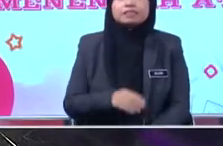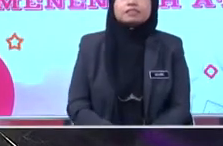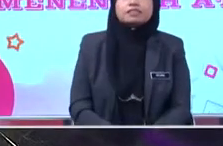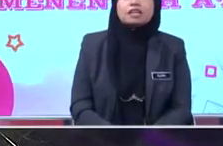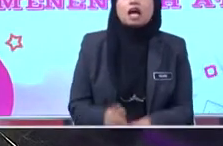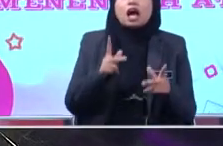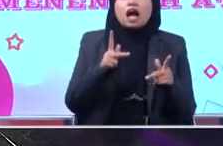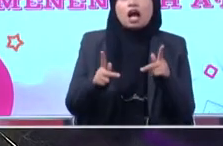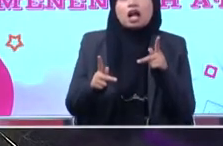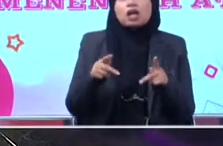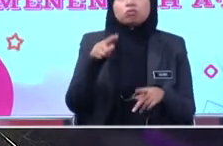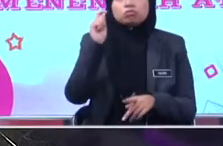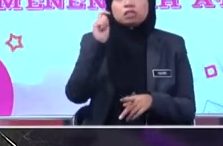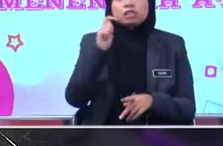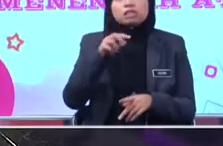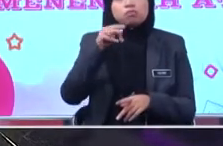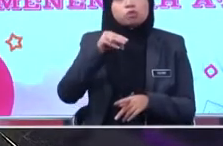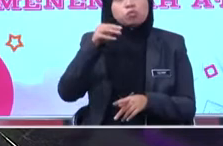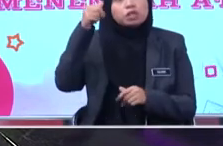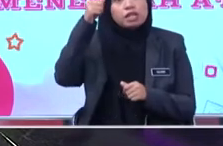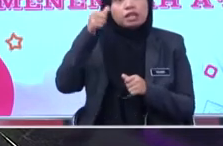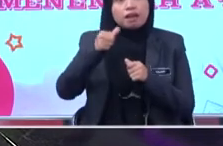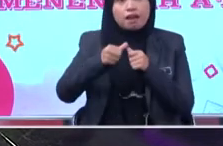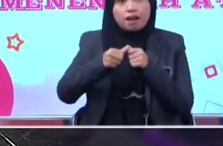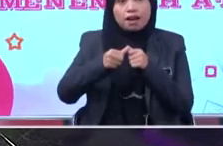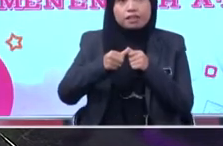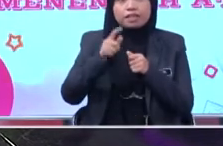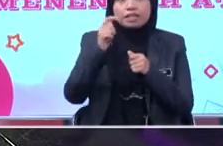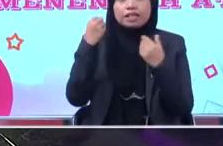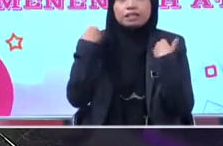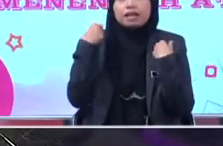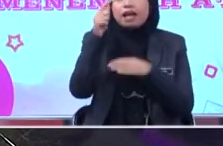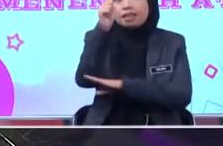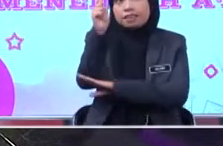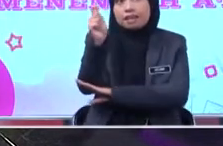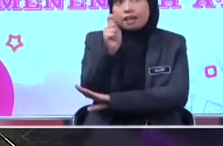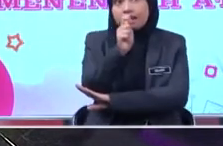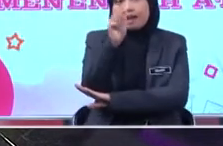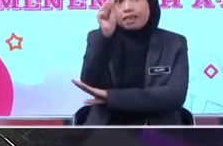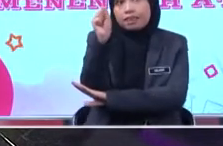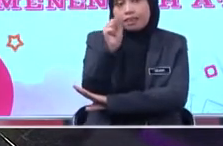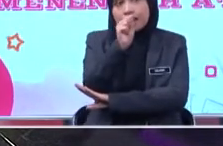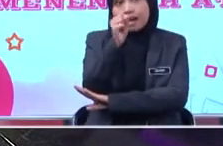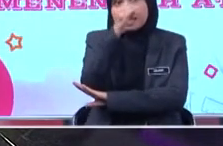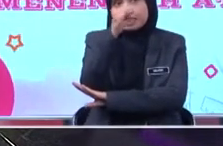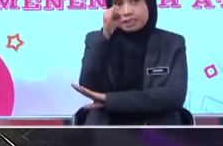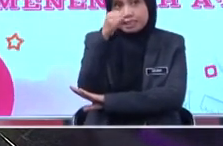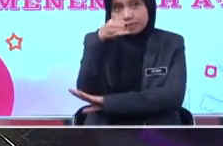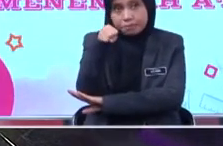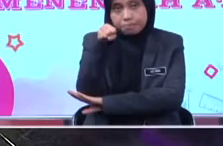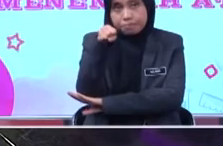kalau tadi mau ingat kita ada Ta Tsa Jim ini yang pertama teka-teki